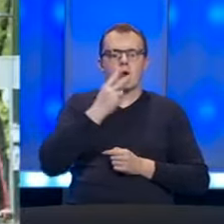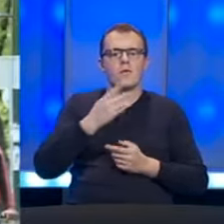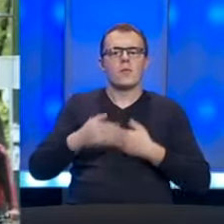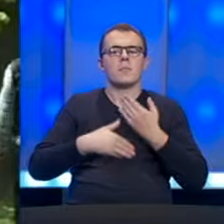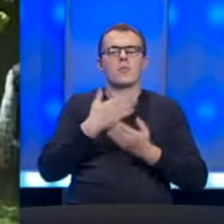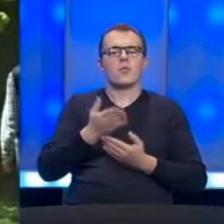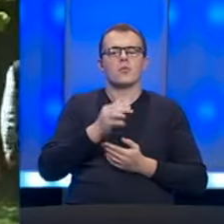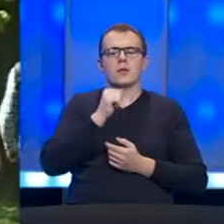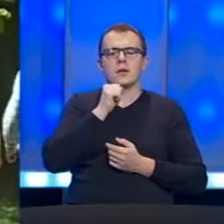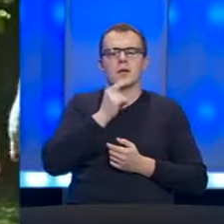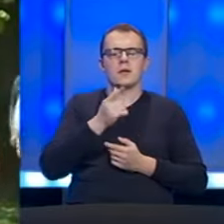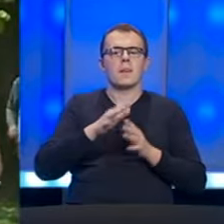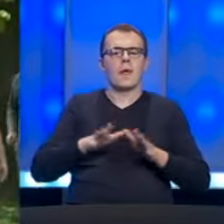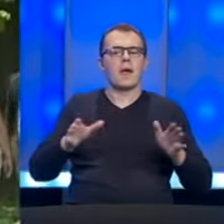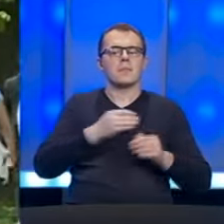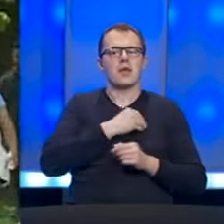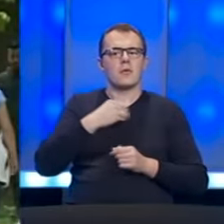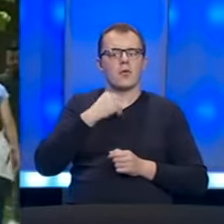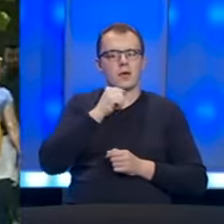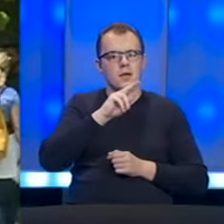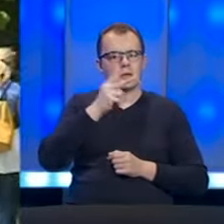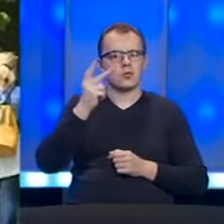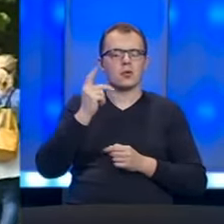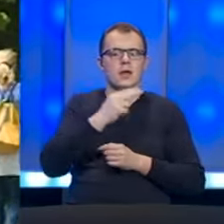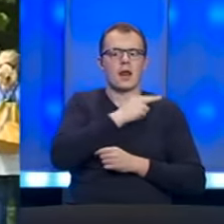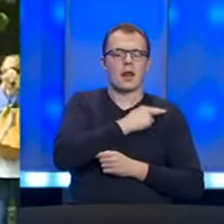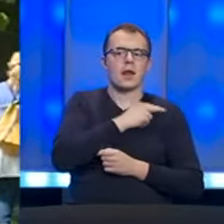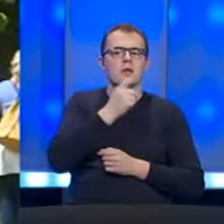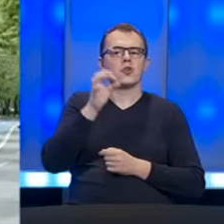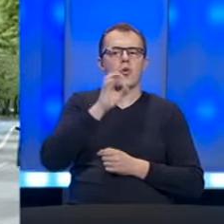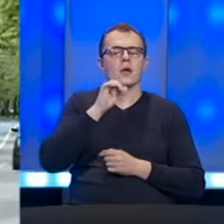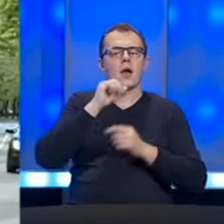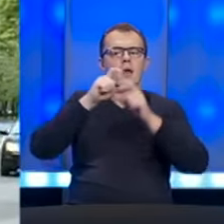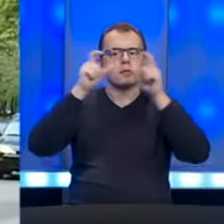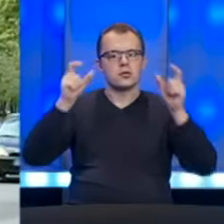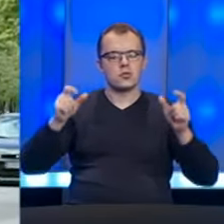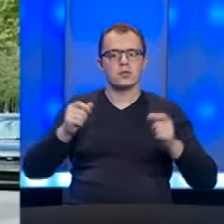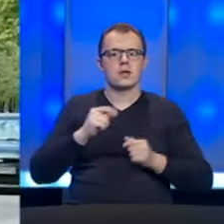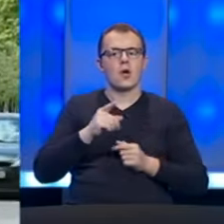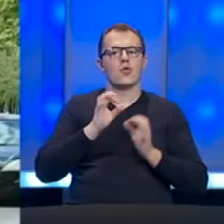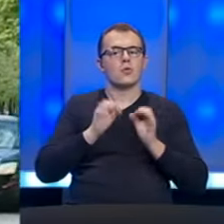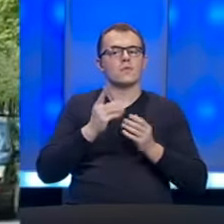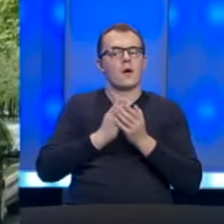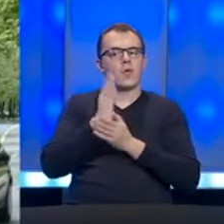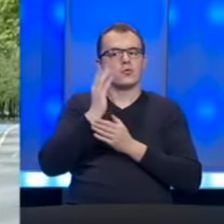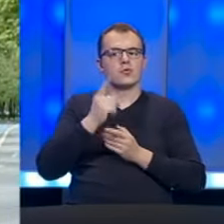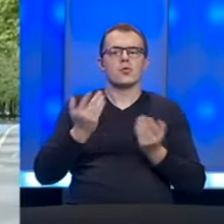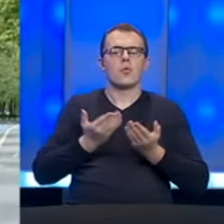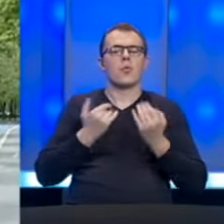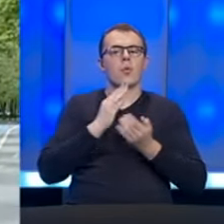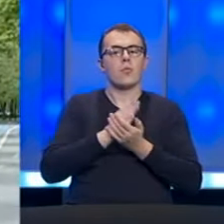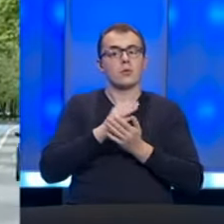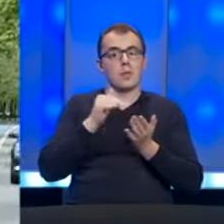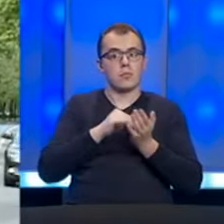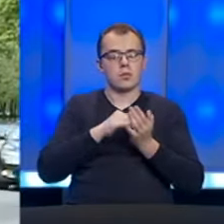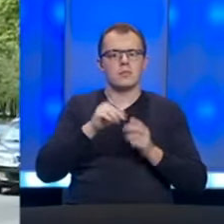preporuke epidemiologa i drugih nadležnih organa i institucija. U svakom slučaju, ukoliko bude